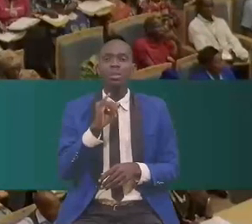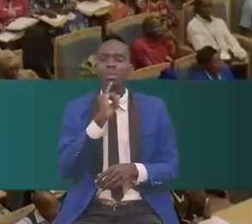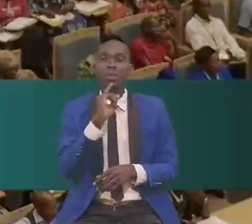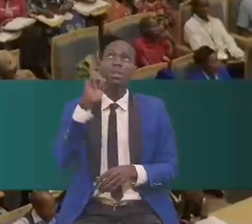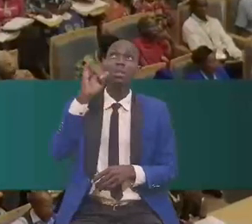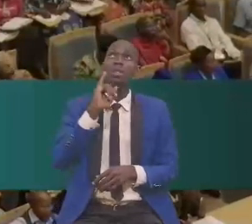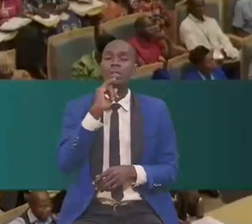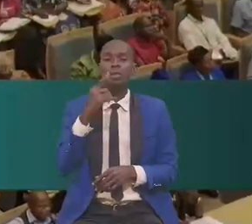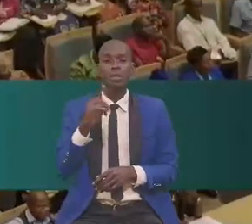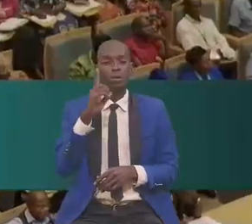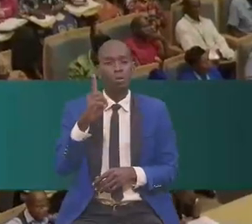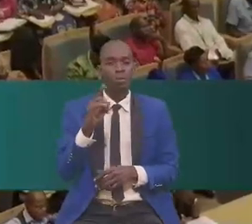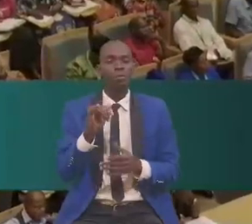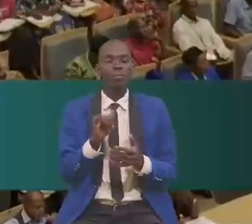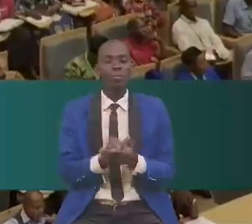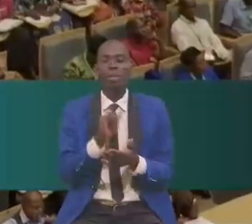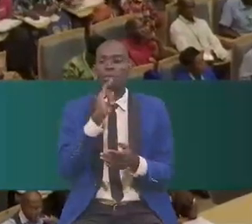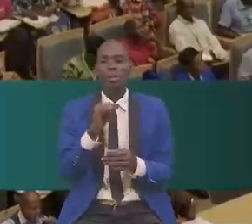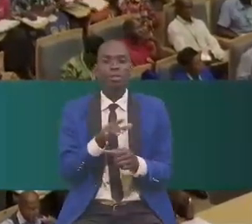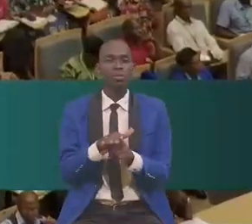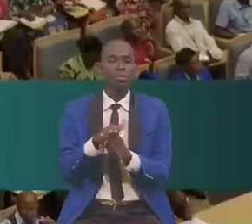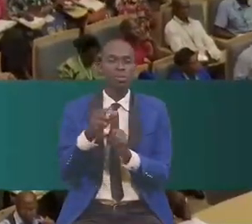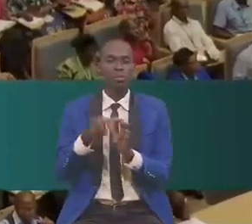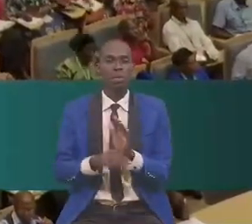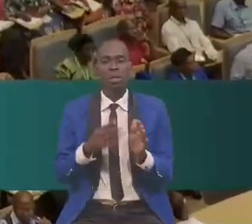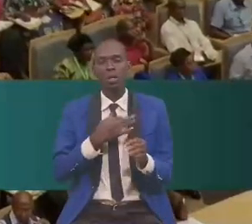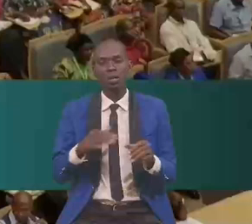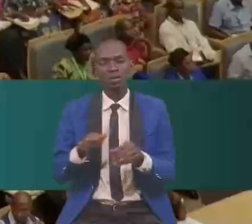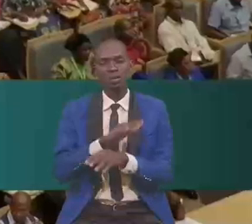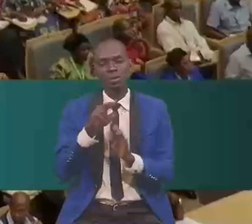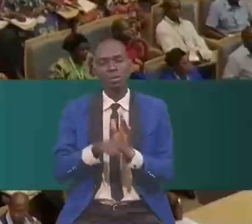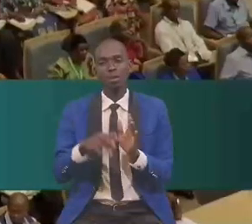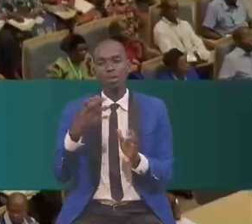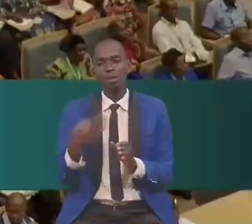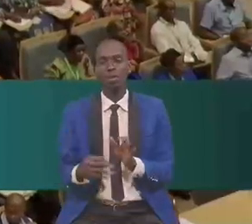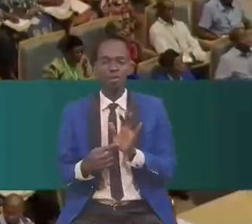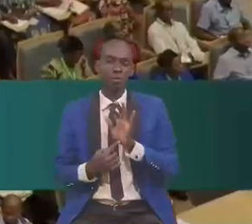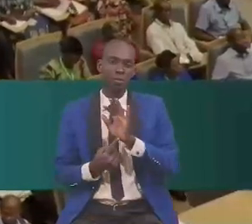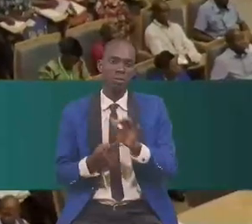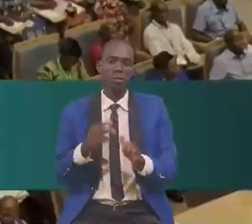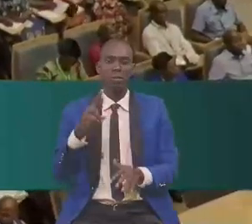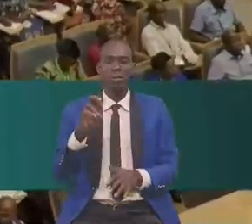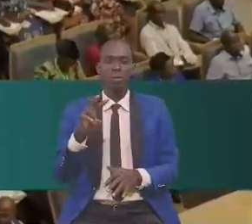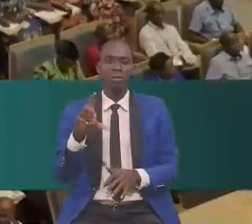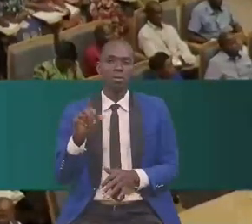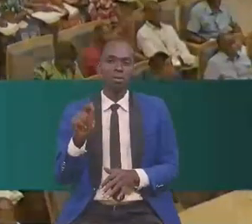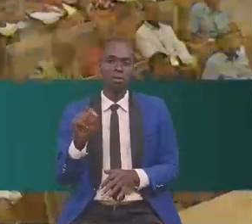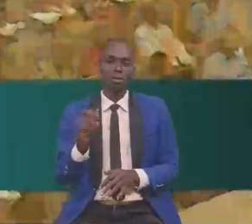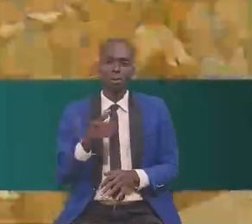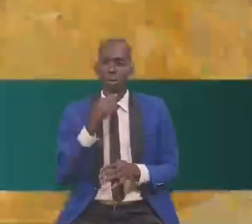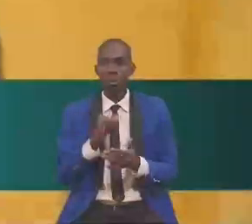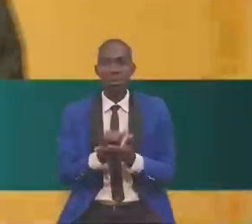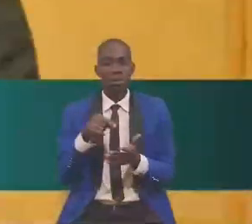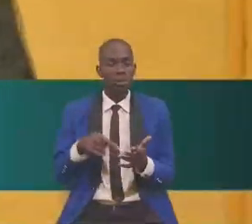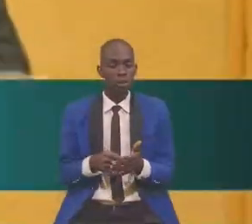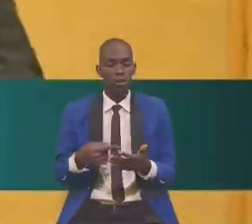est l'accomplissement et la plénitude de la révélation. Et il dit, cette bonne nouvelle, le même évangile qu'il a